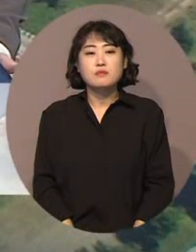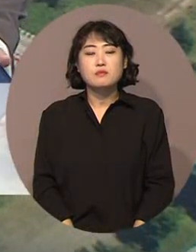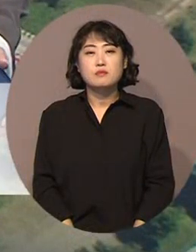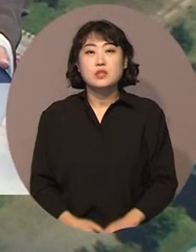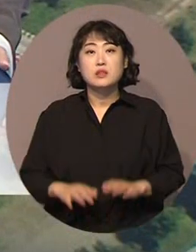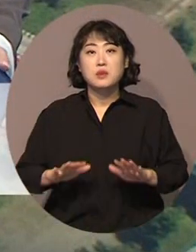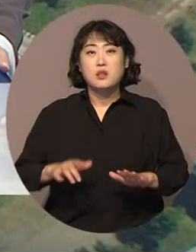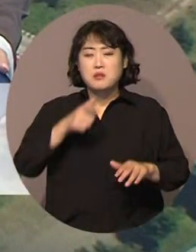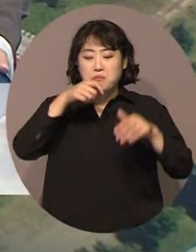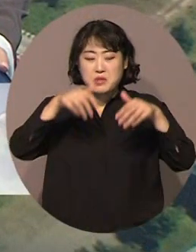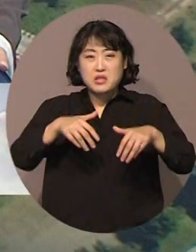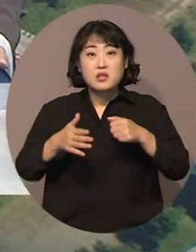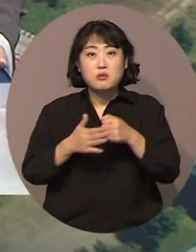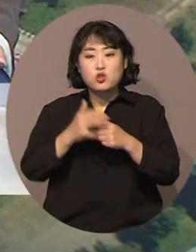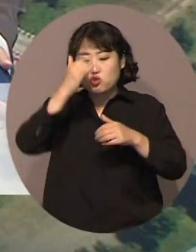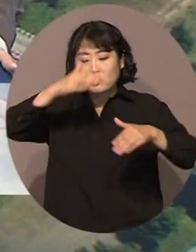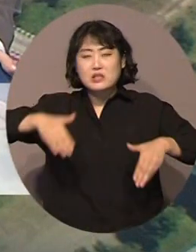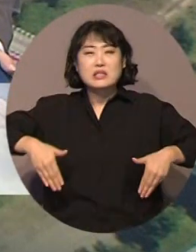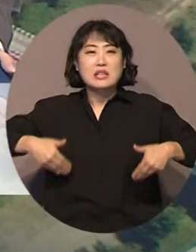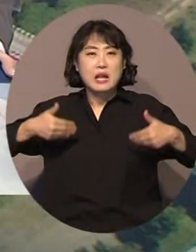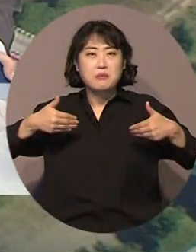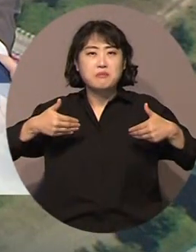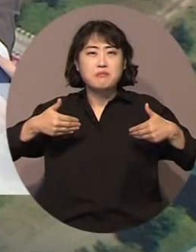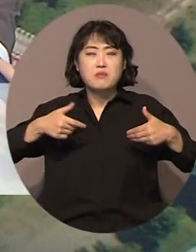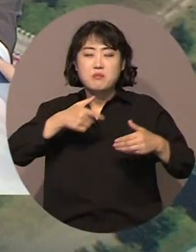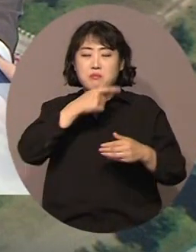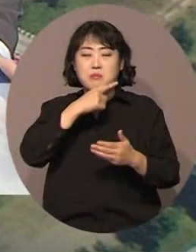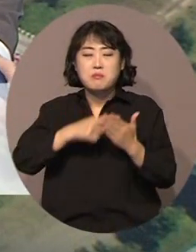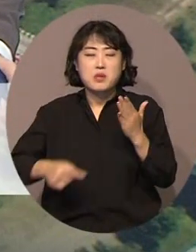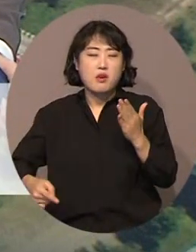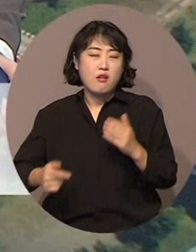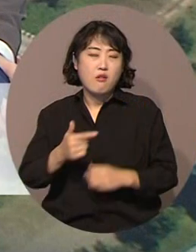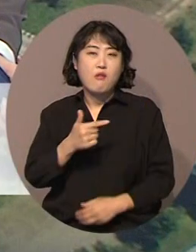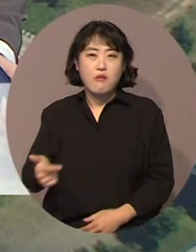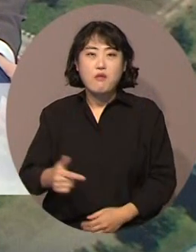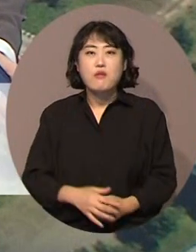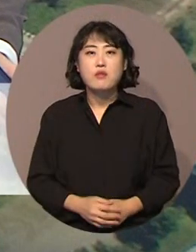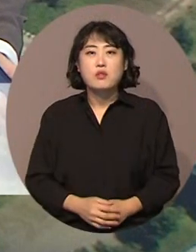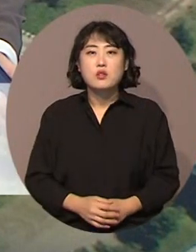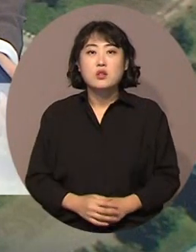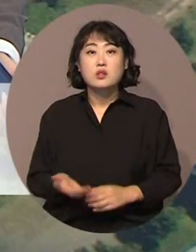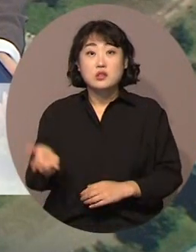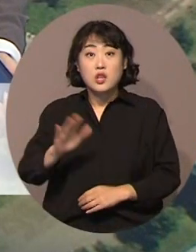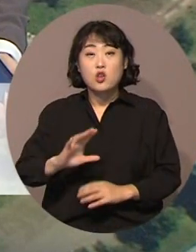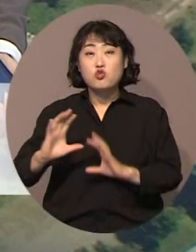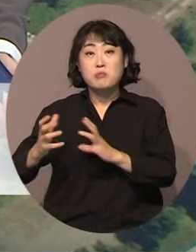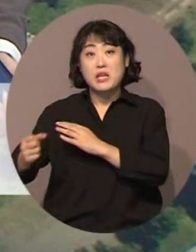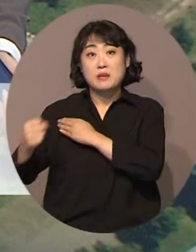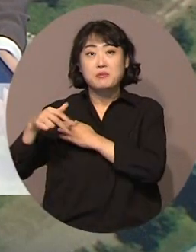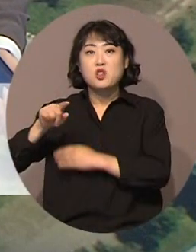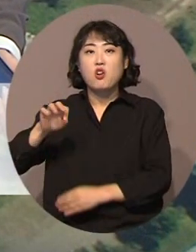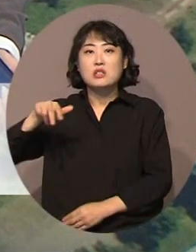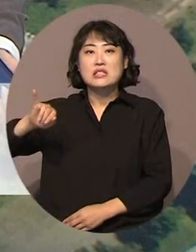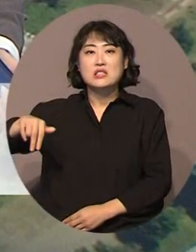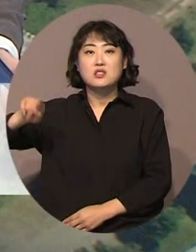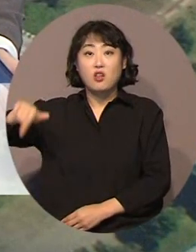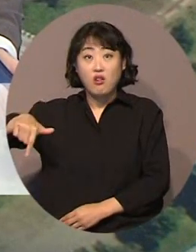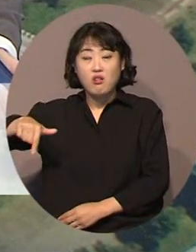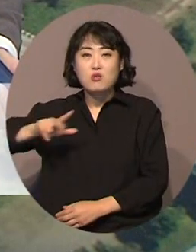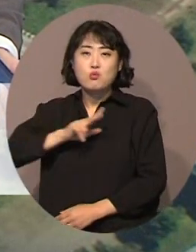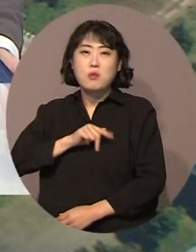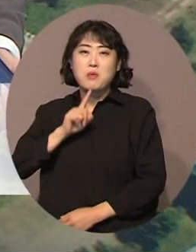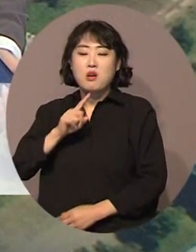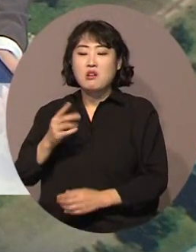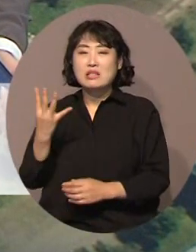이번 장마로 충남에도 큰 물난리가 났죠 그런데 국민의 힘 정진석 의원이 4대강 사업으로